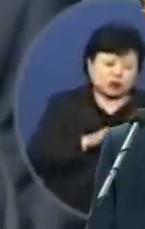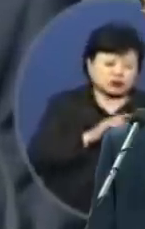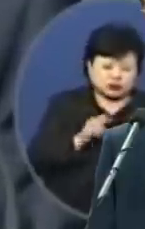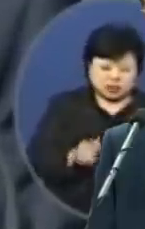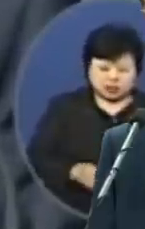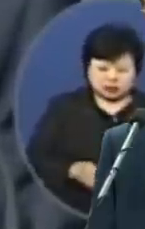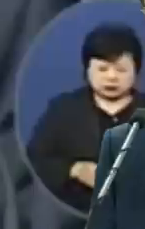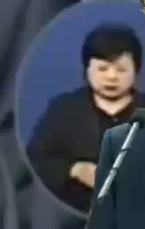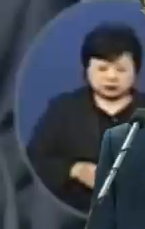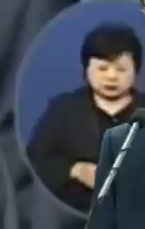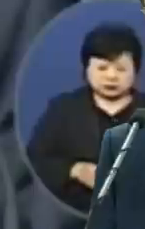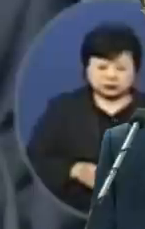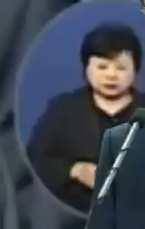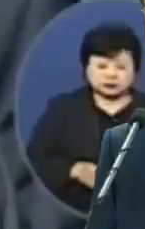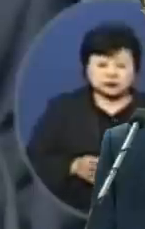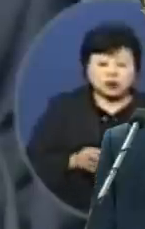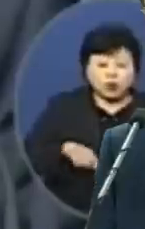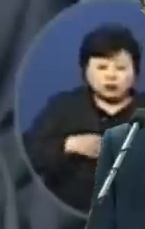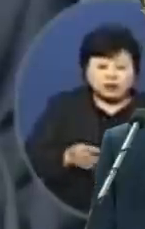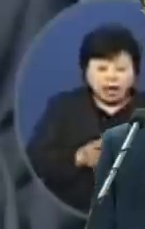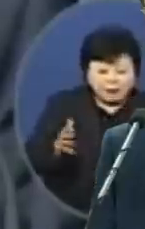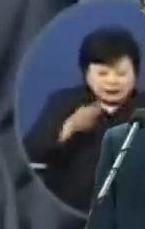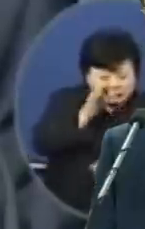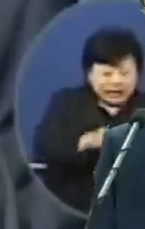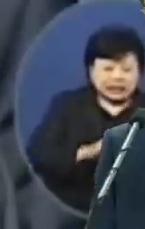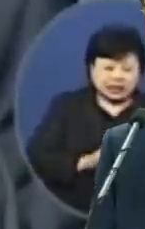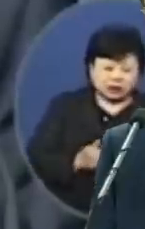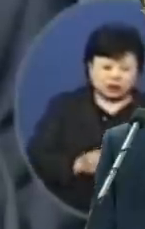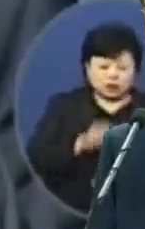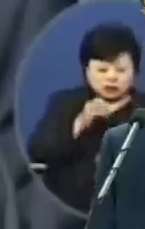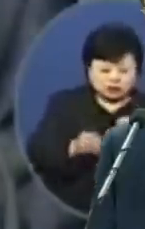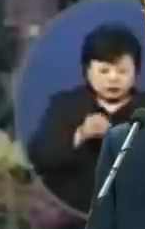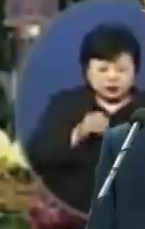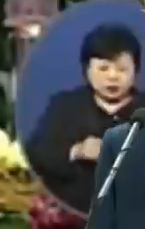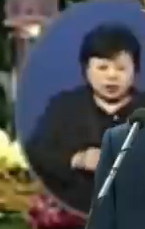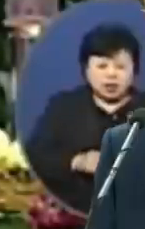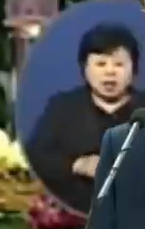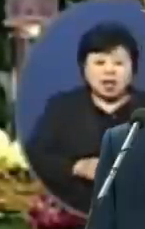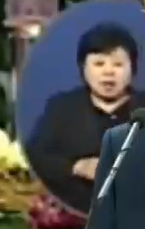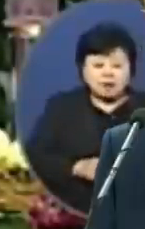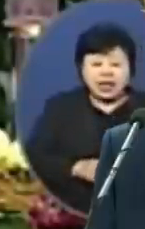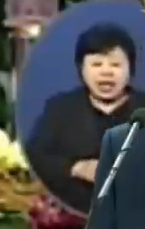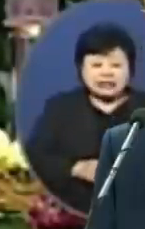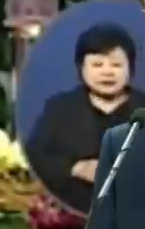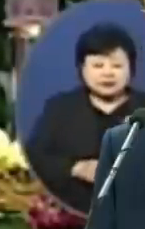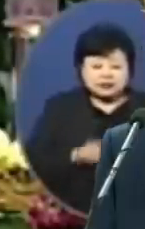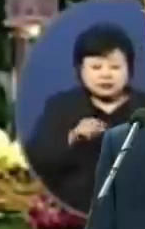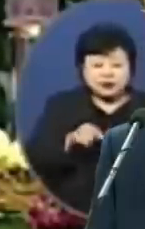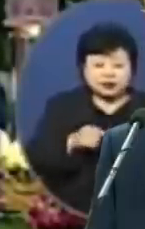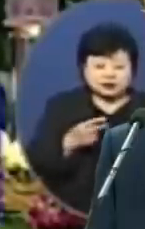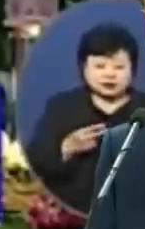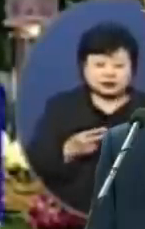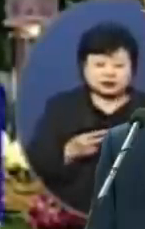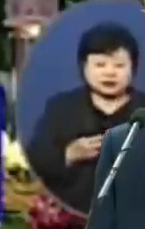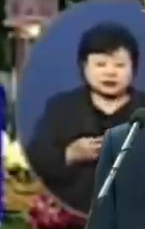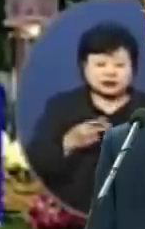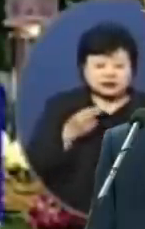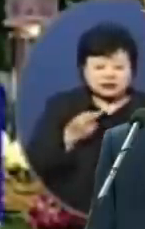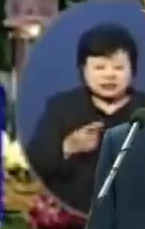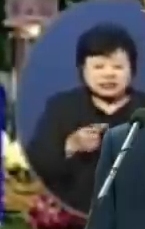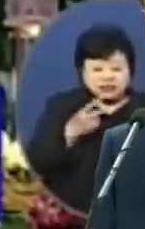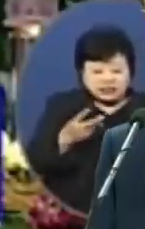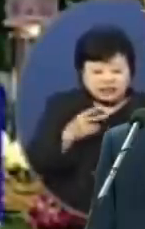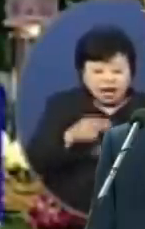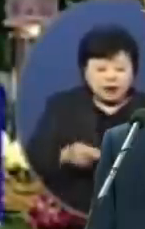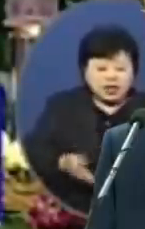아파트 하나 사는 것도 내 힘으로 사야 되는 것입니다. 시편 127편 1절로 2절에 보면 야훼께서 집을 세우지 아니하시면 세우는